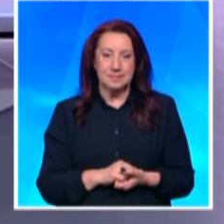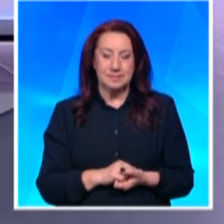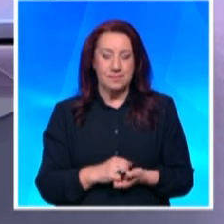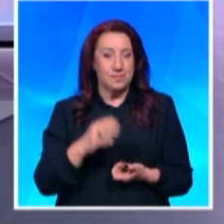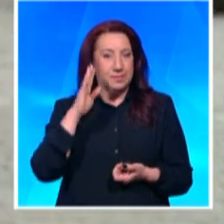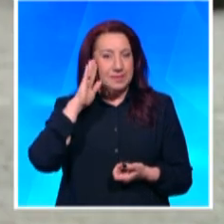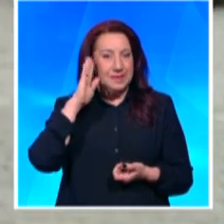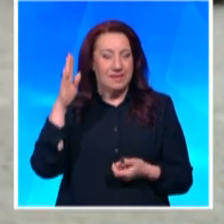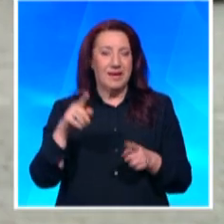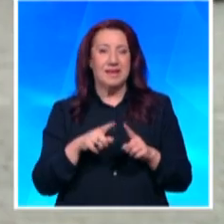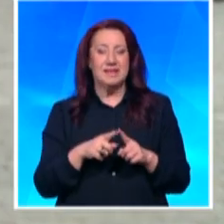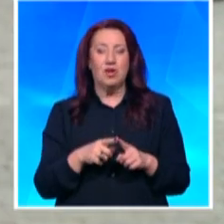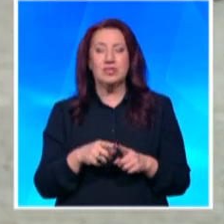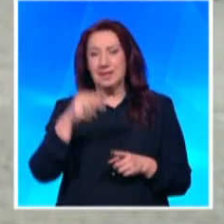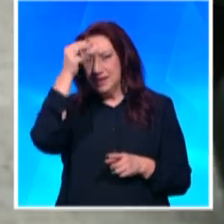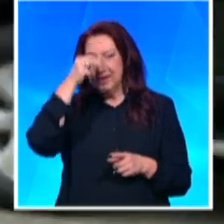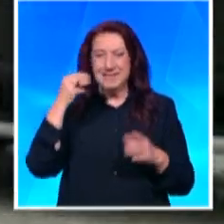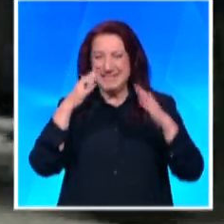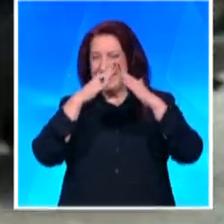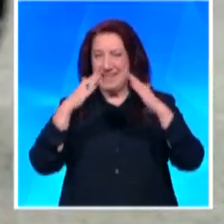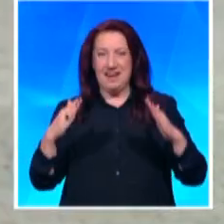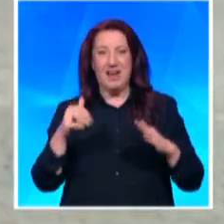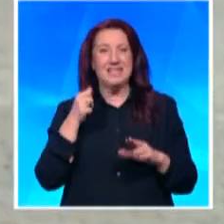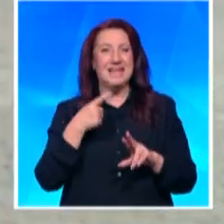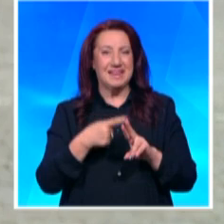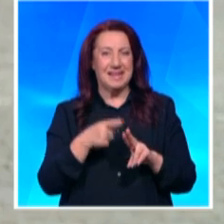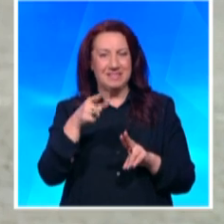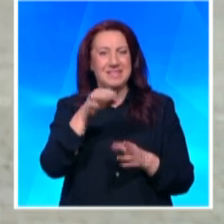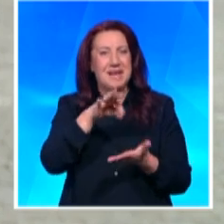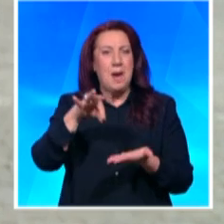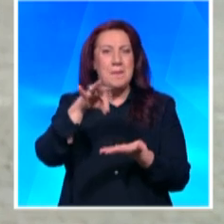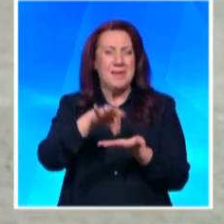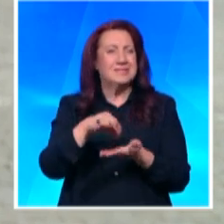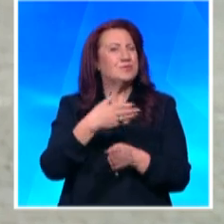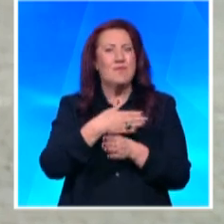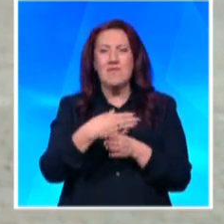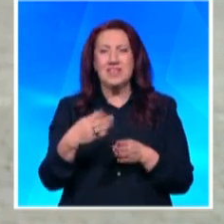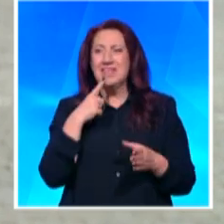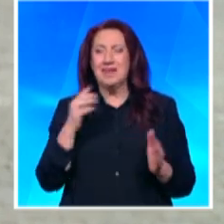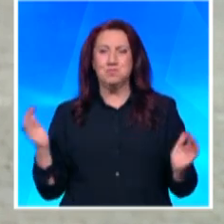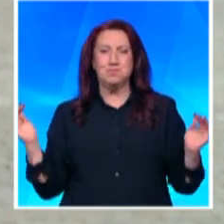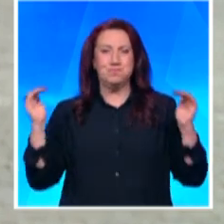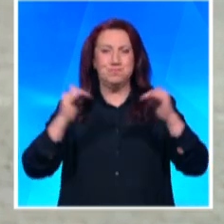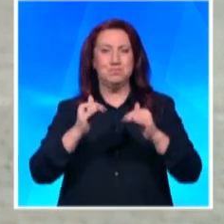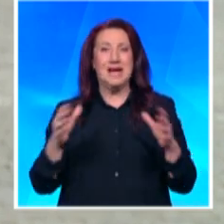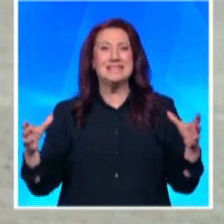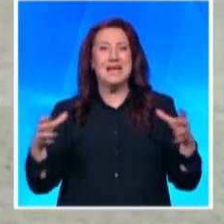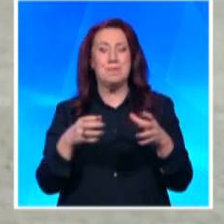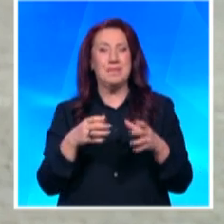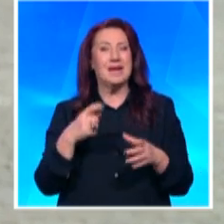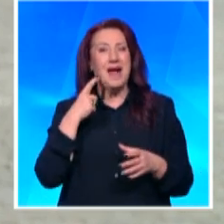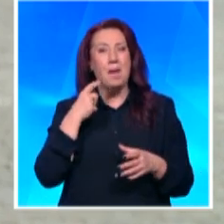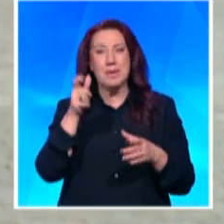Здравейте от храм паметника Александър Невски. Това е едно от местата, на които и тази година ще се съберат абитуриенти. Баловете ще започнат от